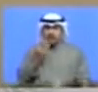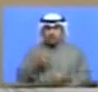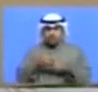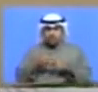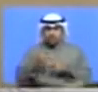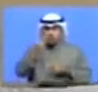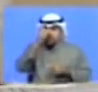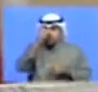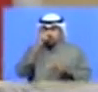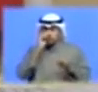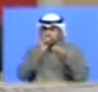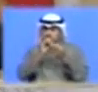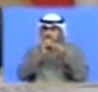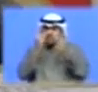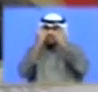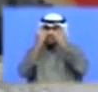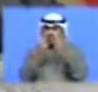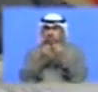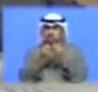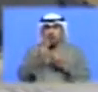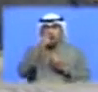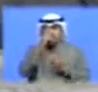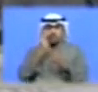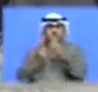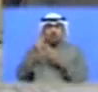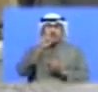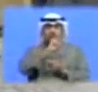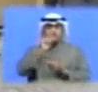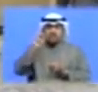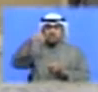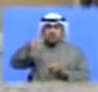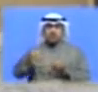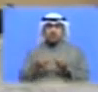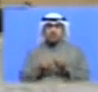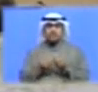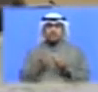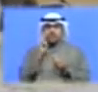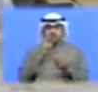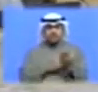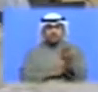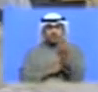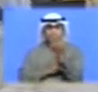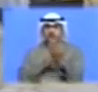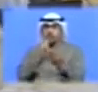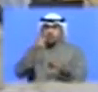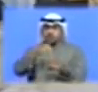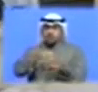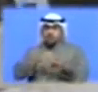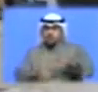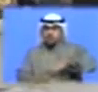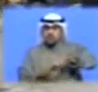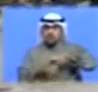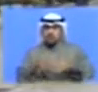والصداقة وبعمق العلاقات التاريخية بين البلدين. كما تضمنت الرسالة دعوة سموه حفظه الله